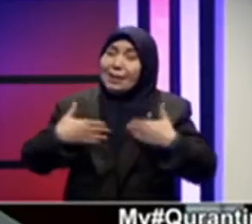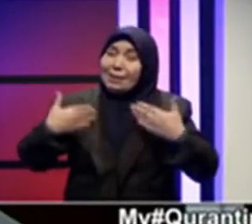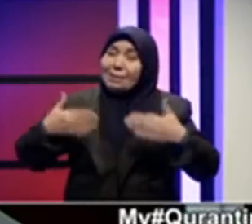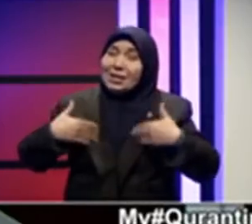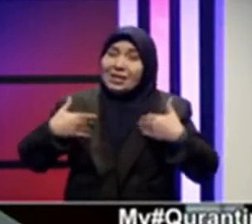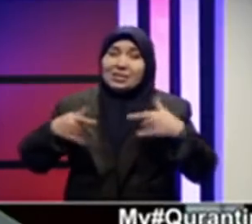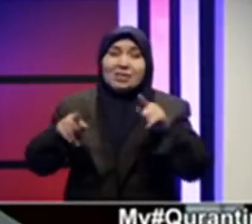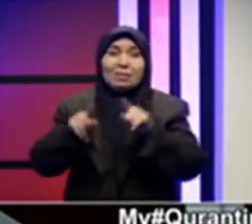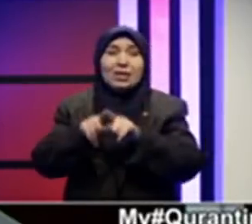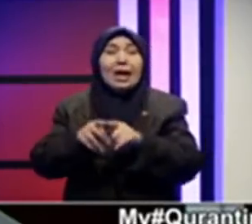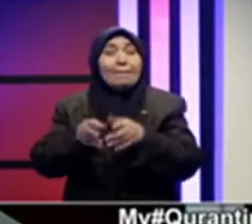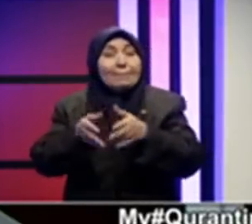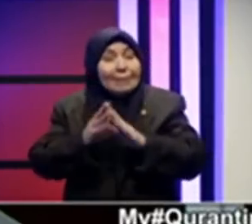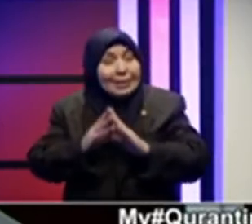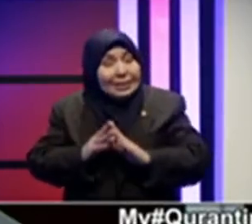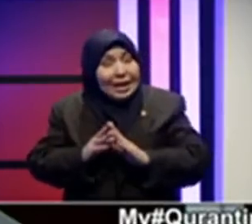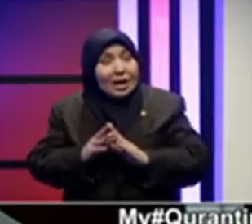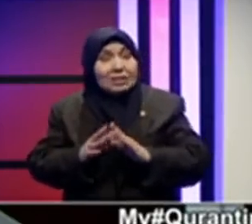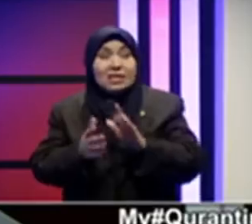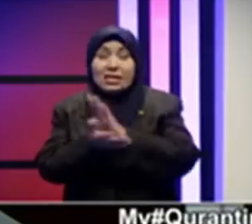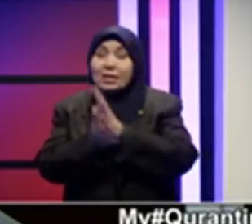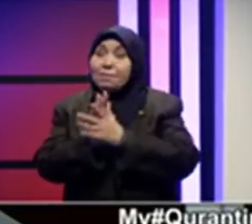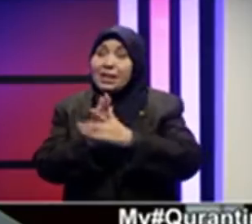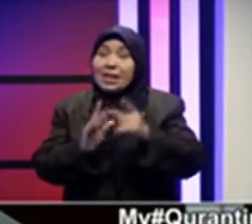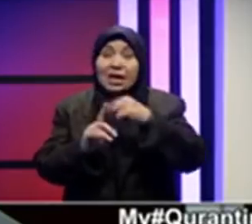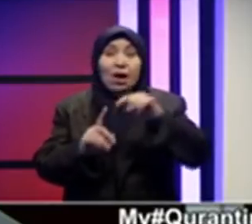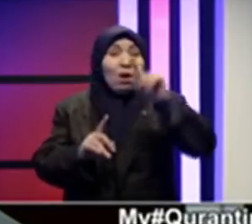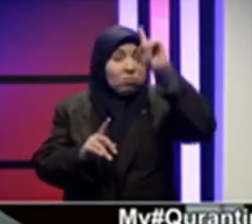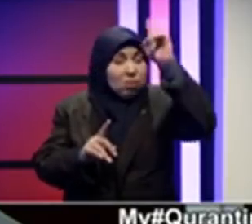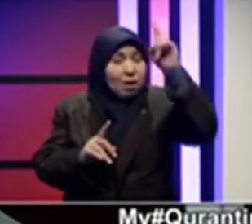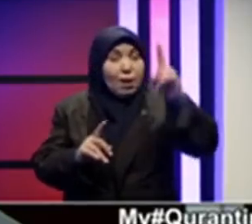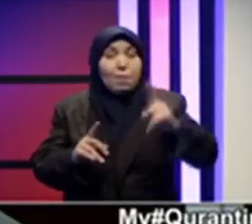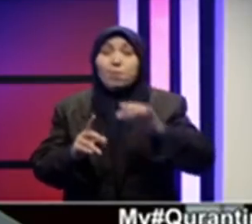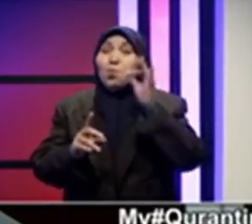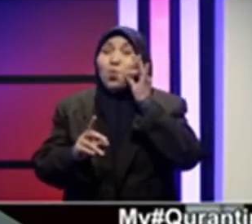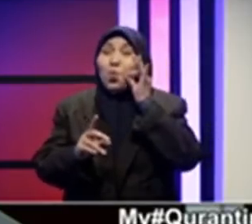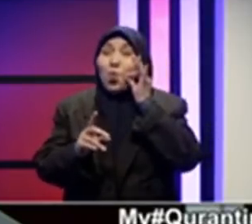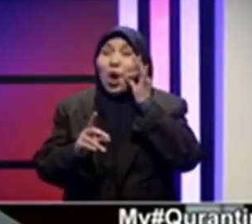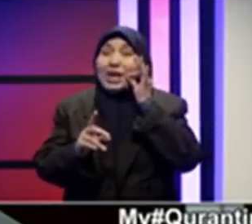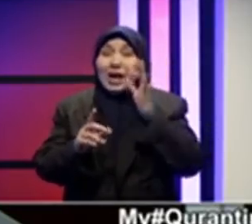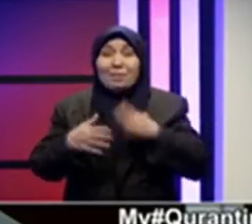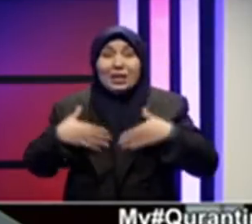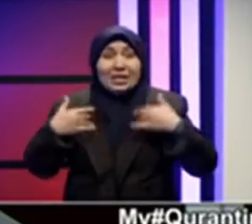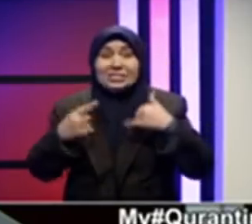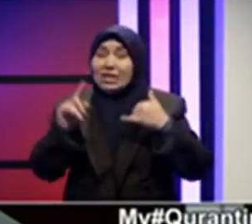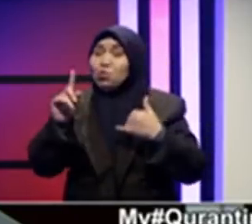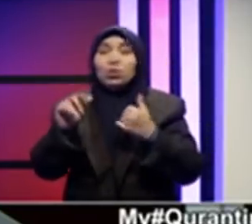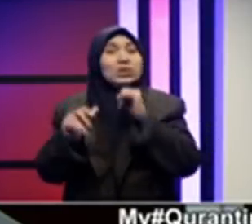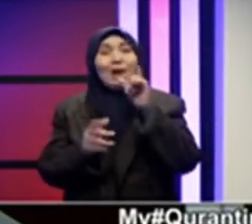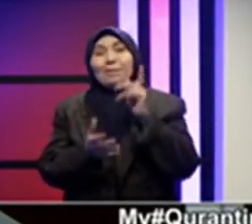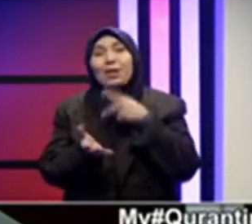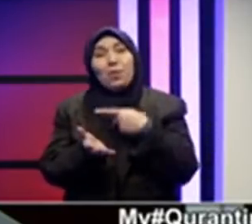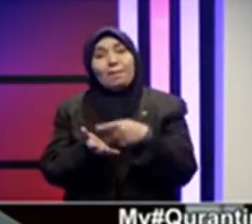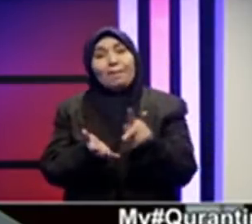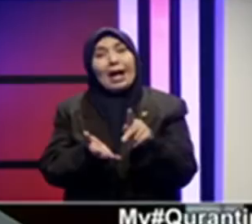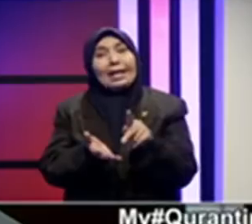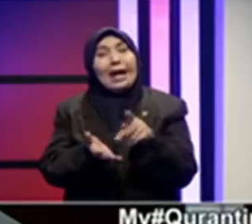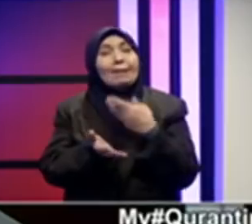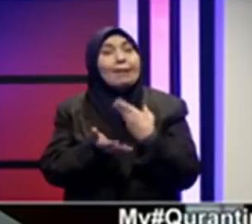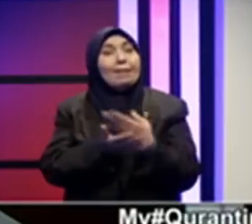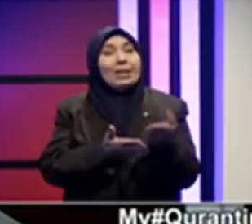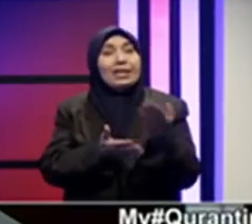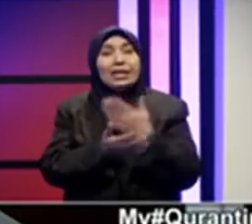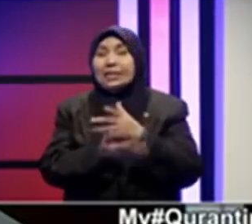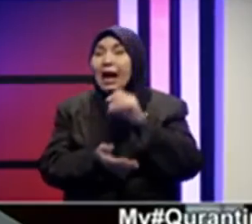apa yang mereka minta. Jadi bila Allah cakap buah di sini, buah yang menggembirakan, satu, tak payah beli, ustaz, tak payah nak ada